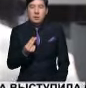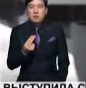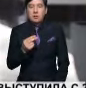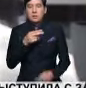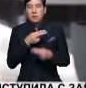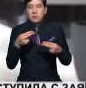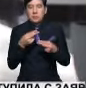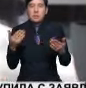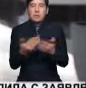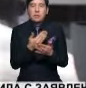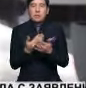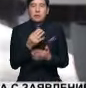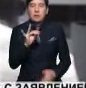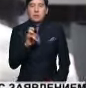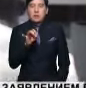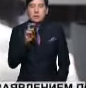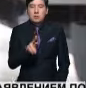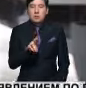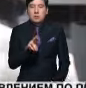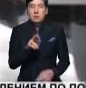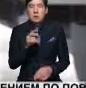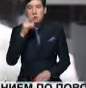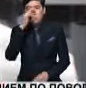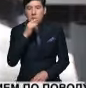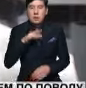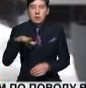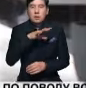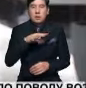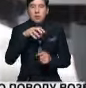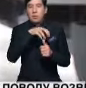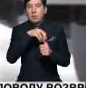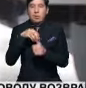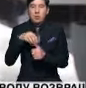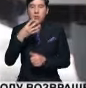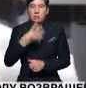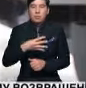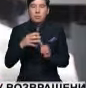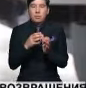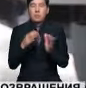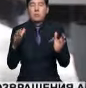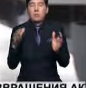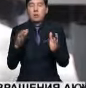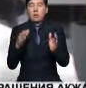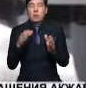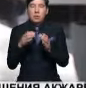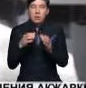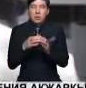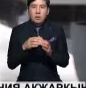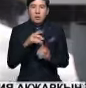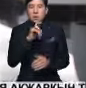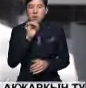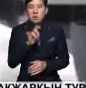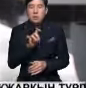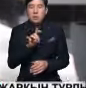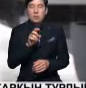тематике «Новый инвестиционный цикл Казахстана». На встречу приехали руководители около 40 крупных международных компаний и не только. С